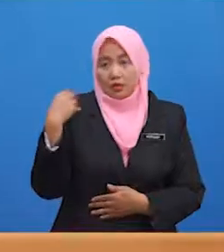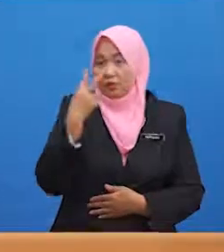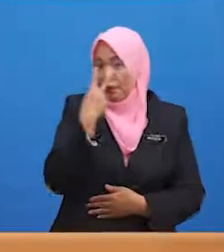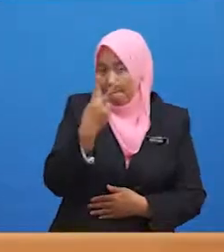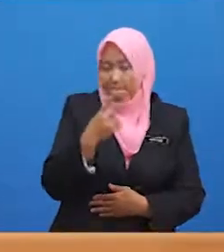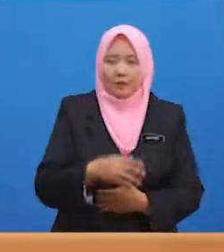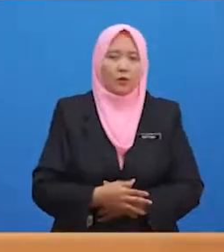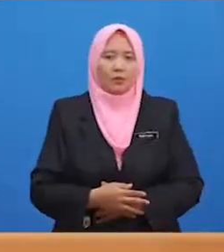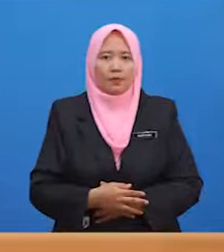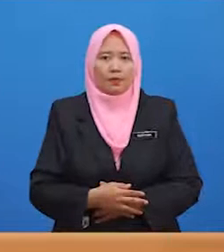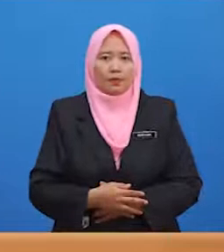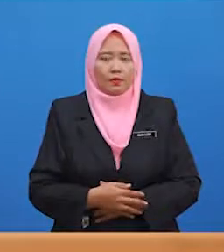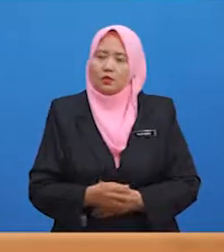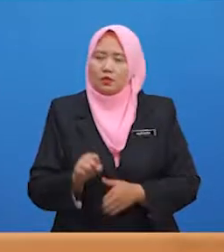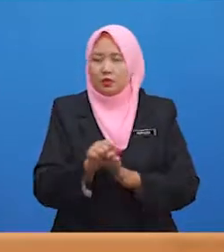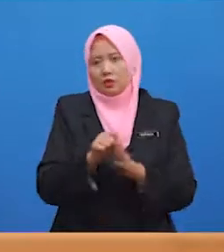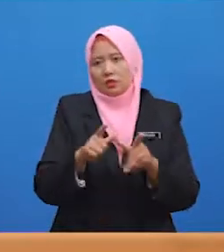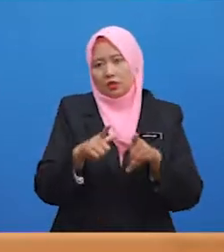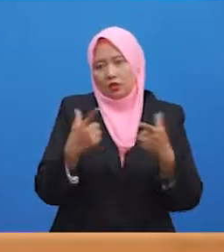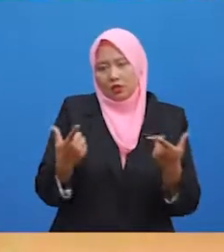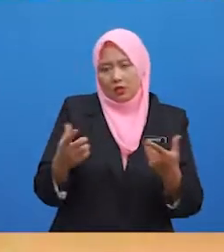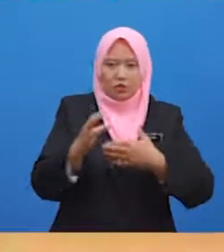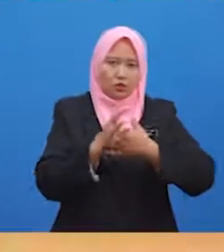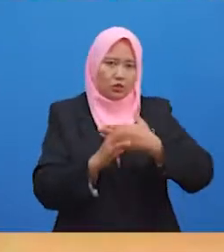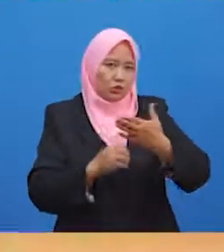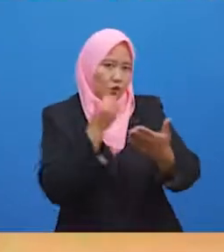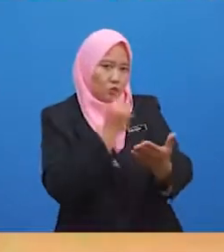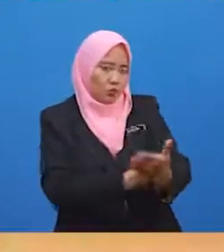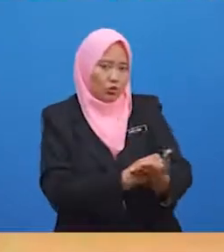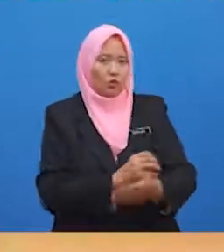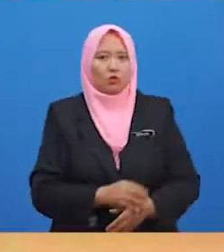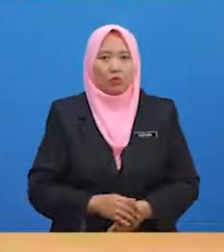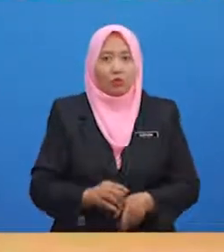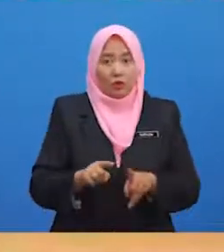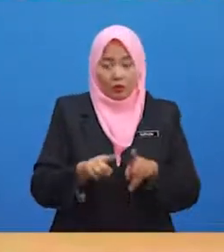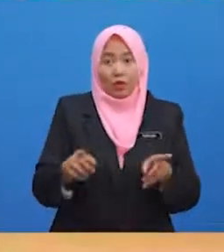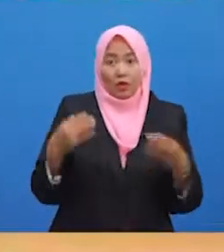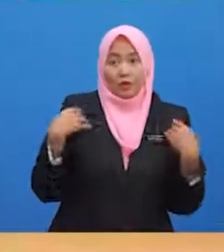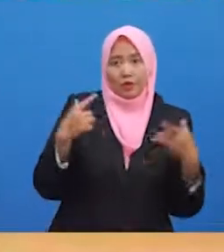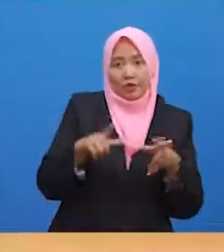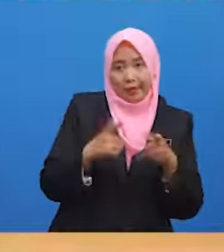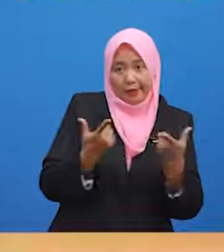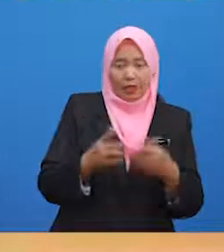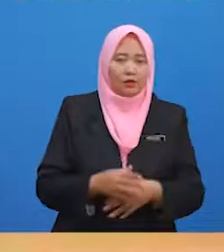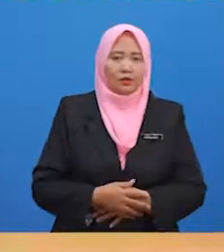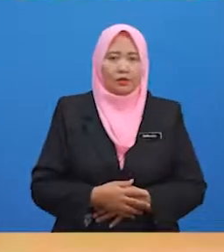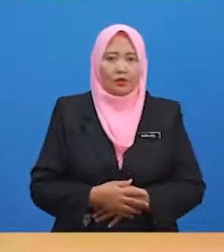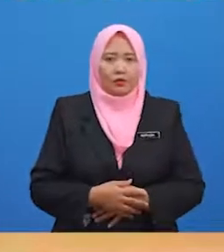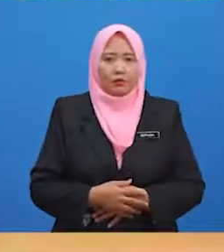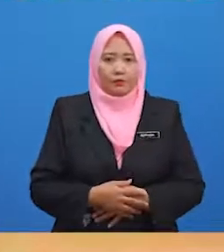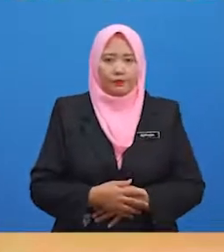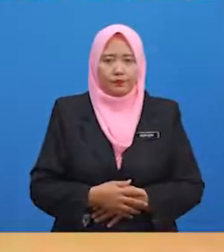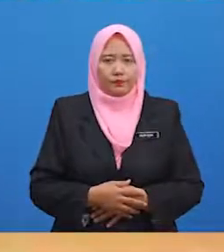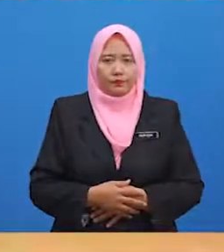Selain kecederaan pada otot, tendon dan ligamen, terdapat juga kecederaan lain yang sering berlaku di dalam